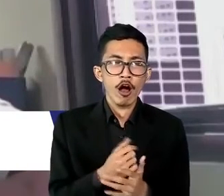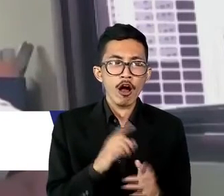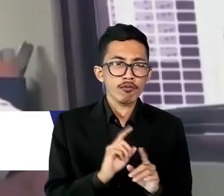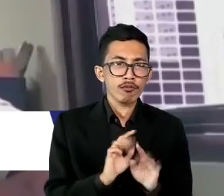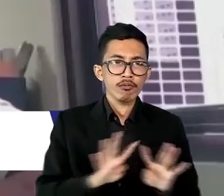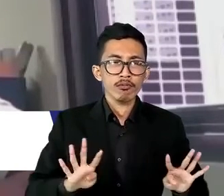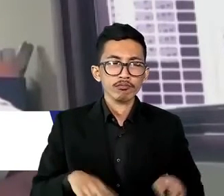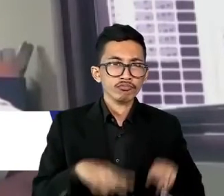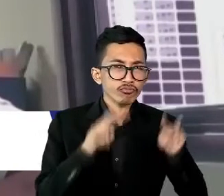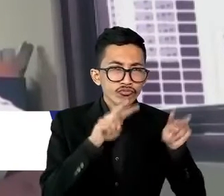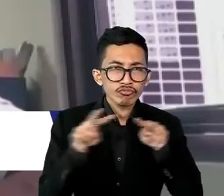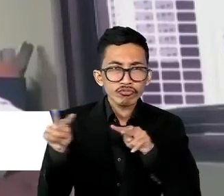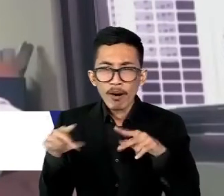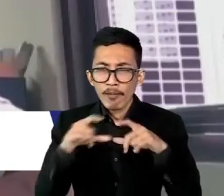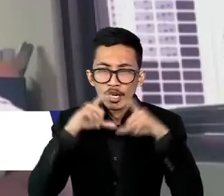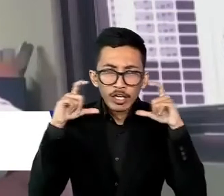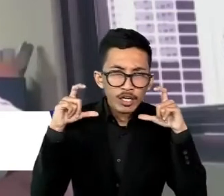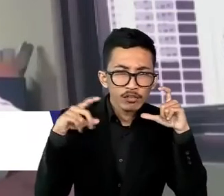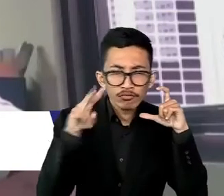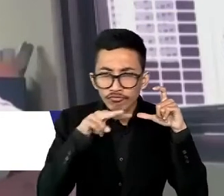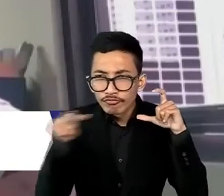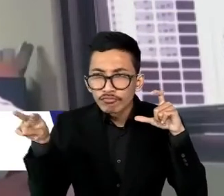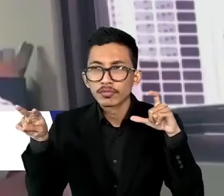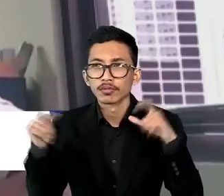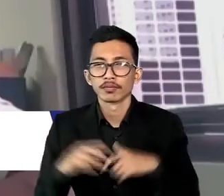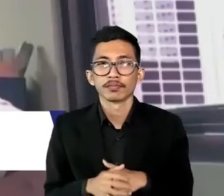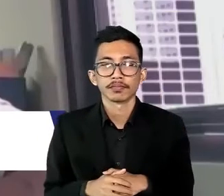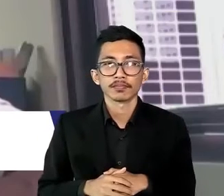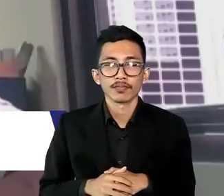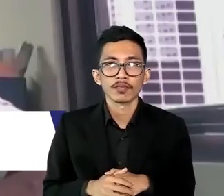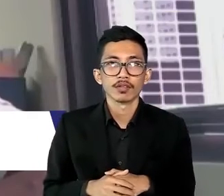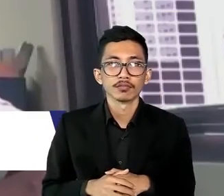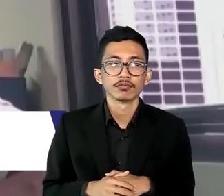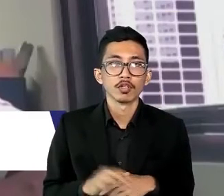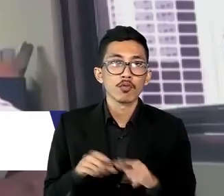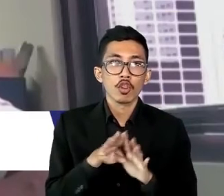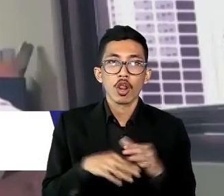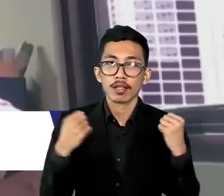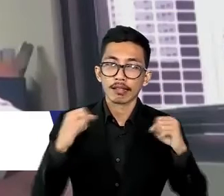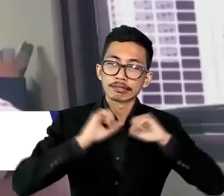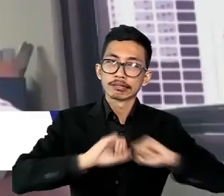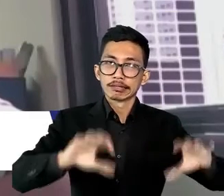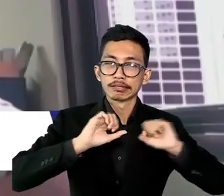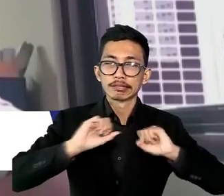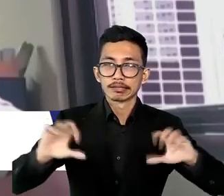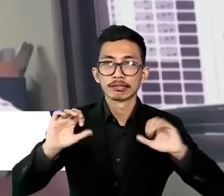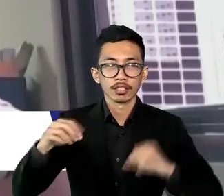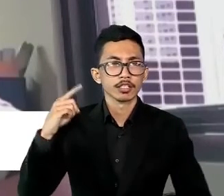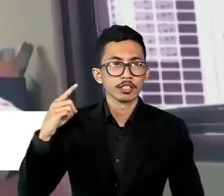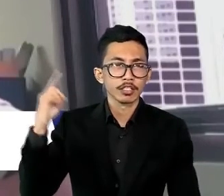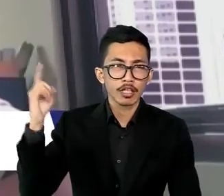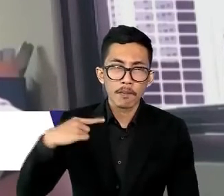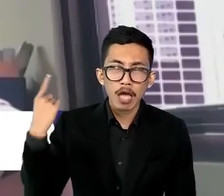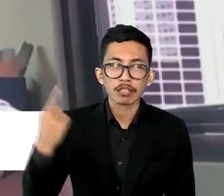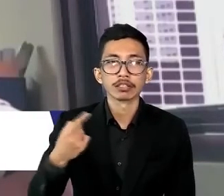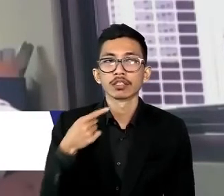masker, kemudian juga operasi protokol kesehatan. Kami juga selalu mencatat setiap hari terkait perkembangan